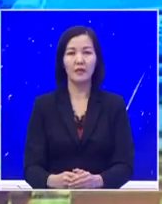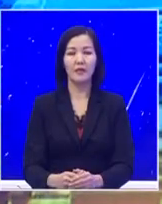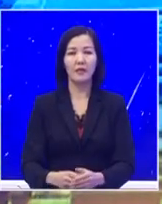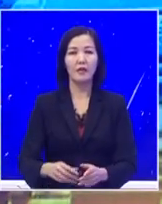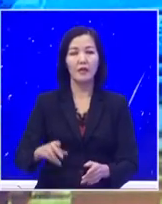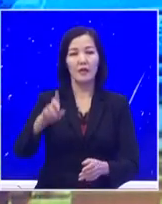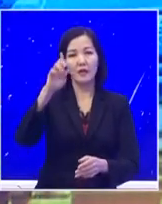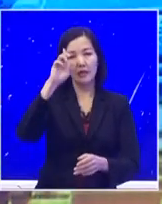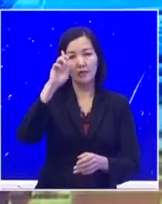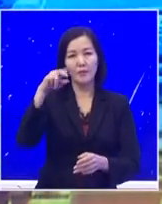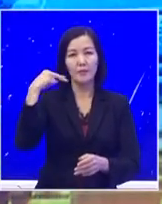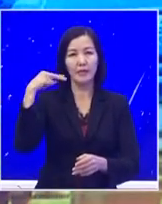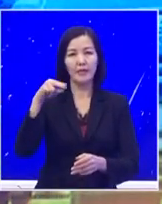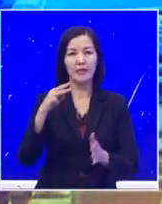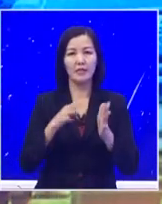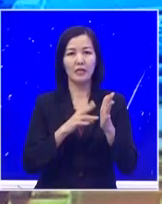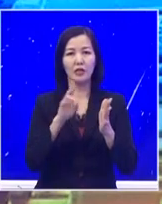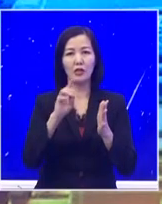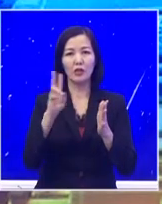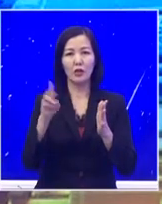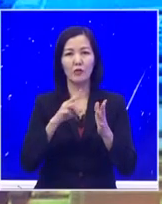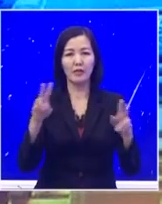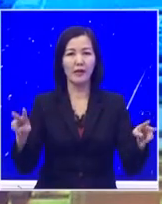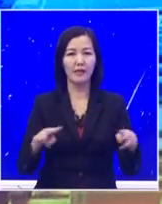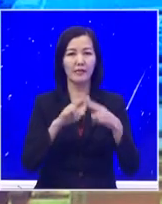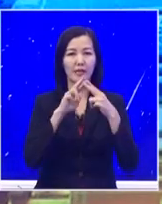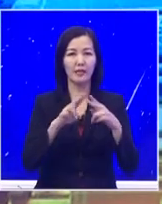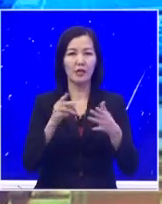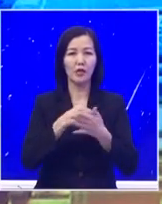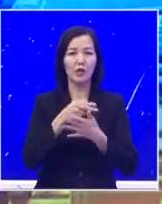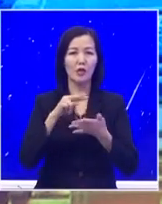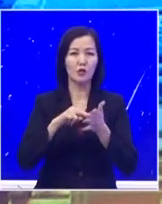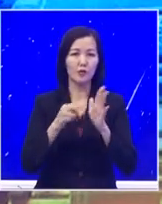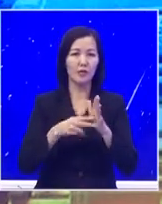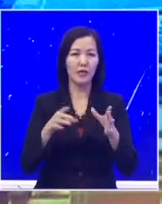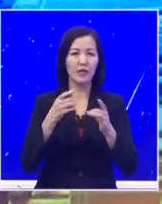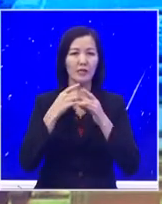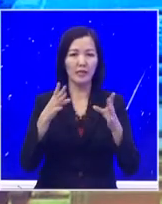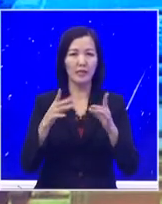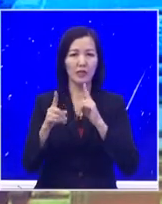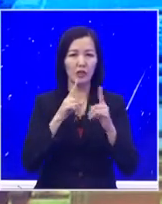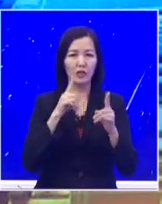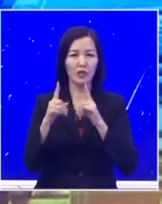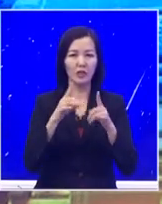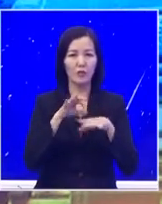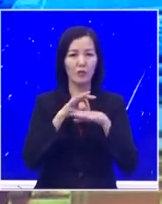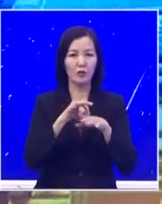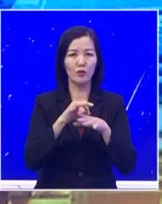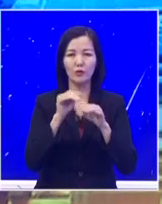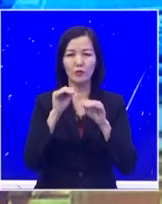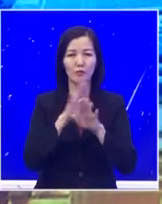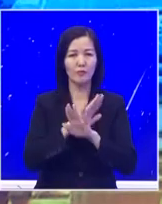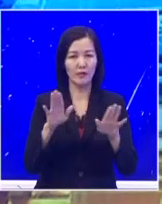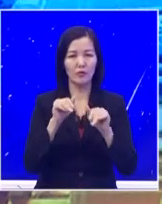Ел президенті 8-ші наурызға ора елордада жоспарланған салтанатты жиынмен мерекелік концертті өткізбеу туралы шешім қабылдады. Бұл